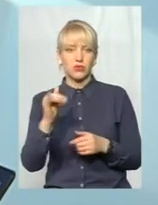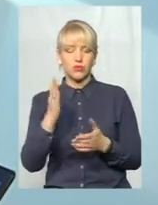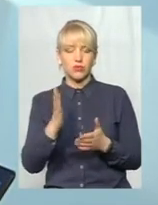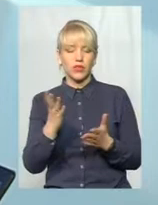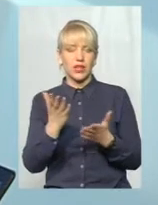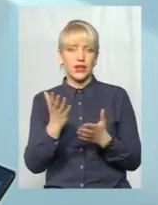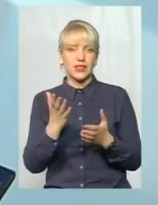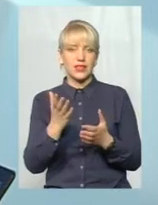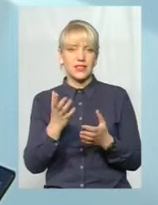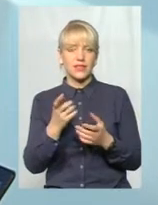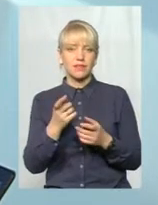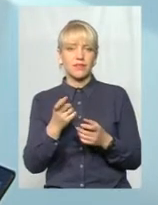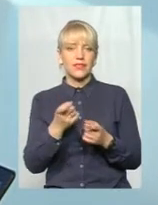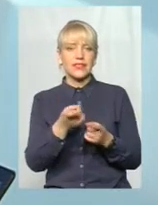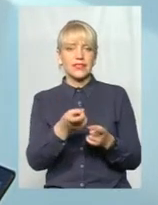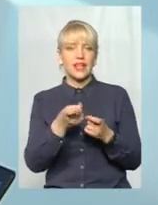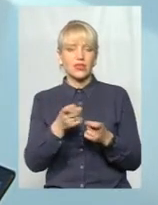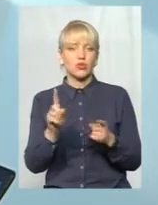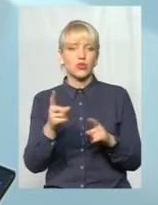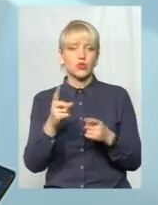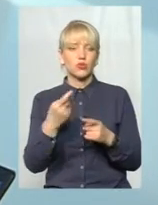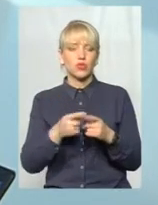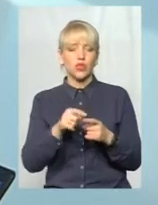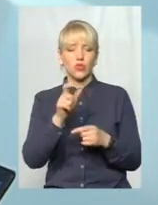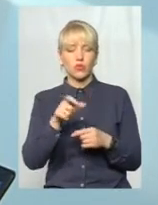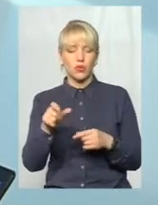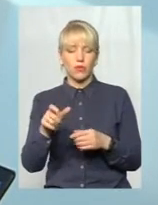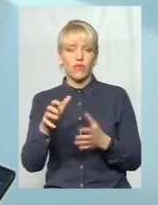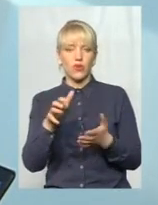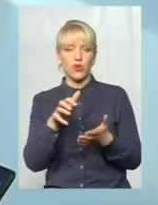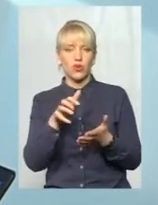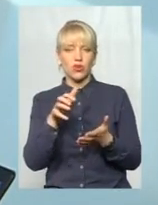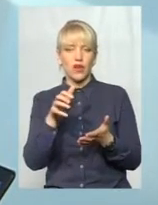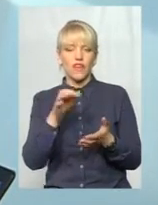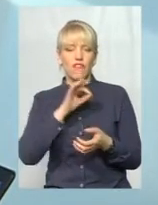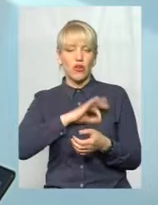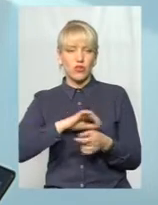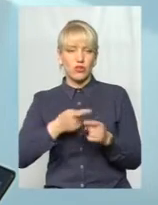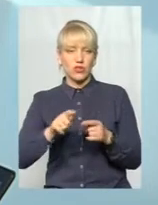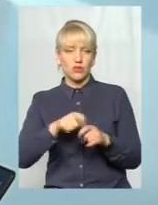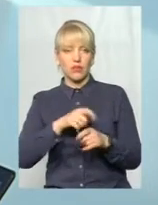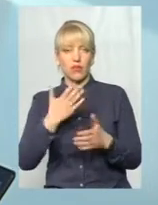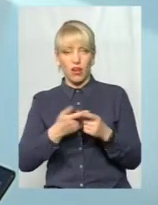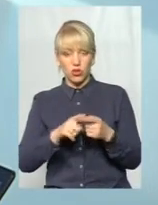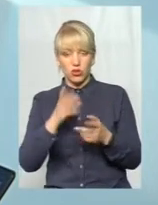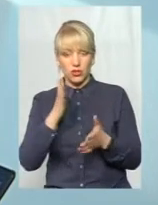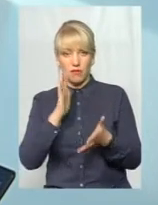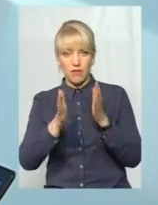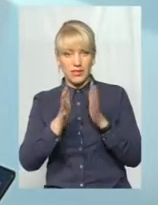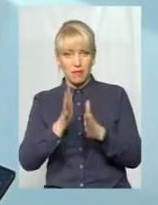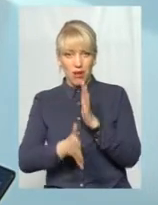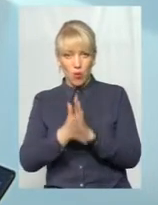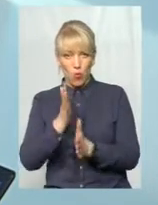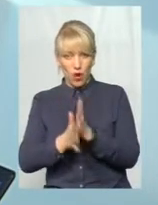зачіпка, чому дана особа використовує ті чи інші матеріали. Якщо це спекуляція, він її взяв дійсно з мереж, це